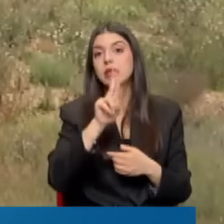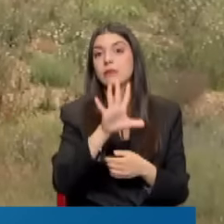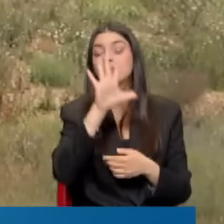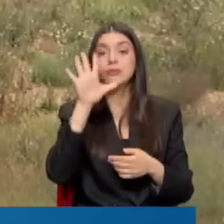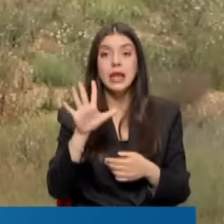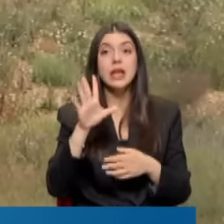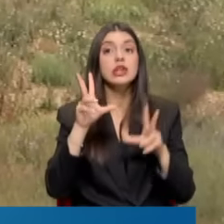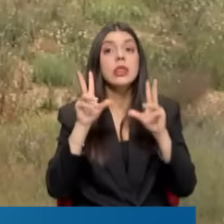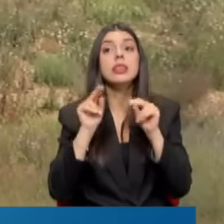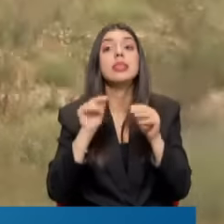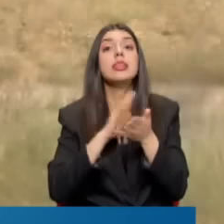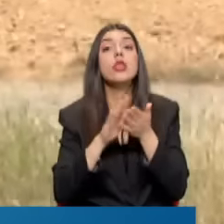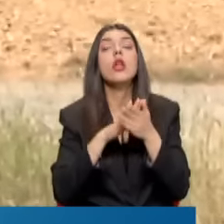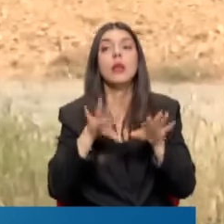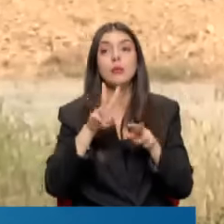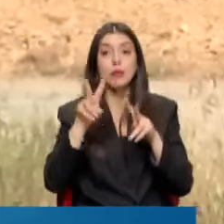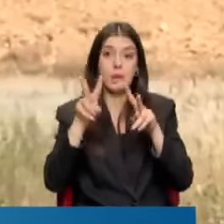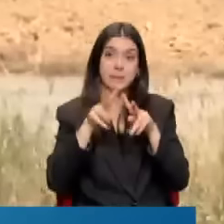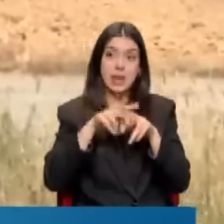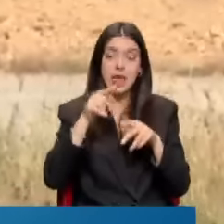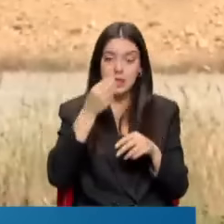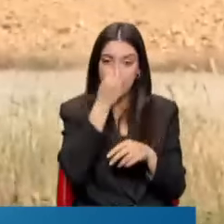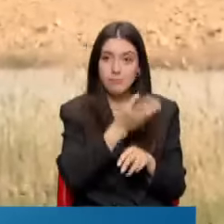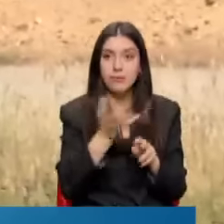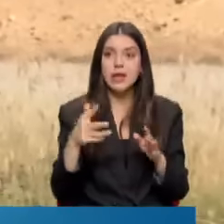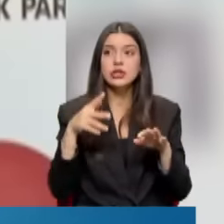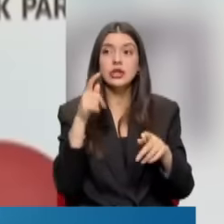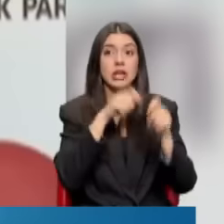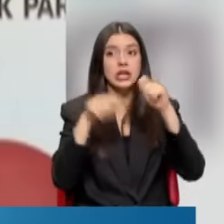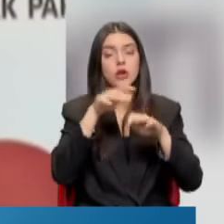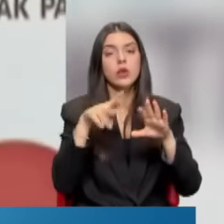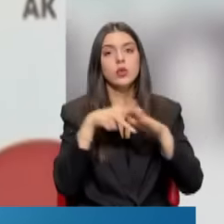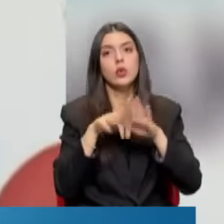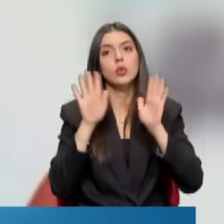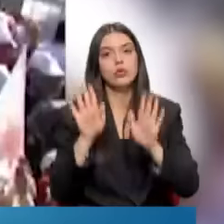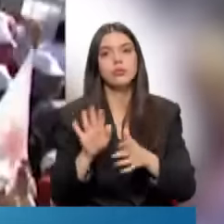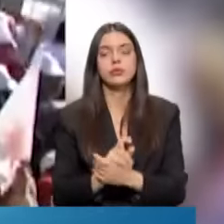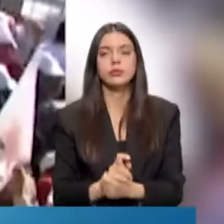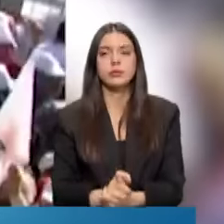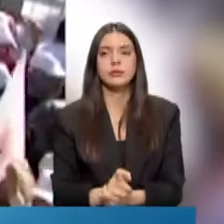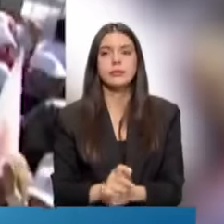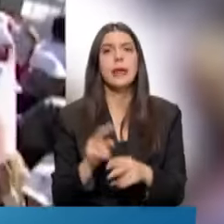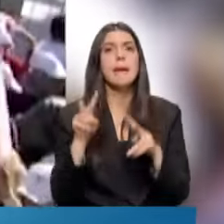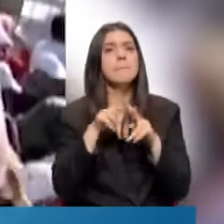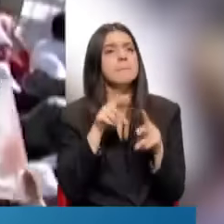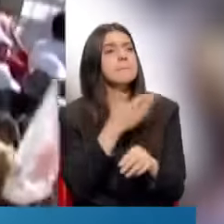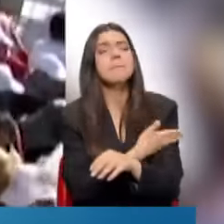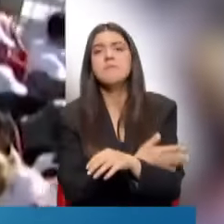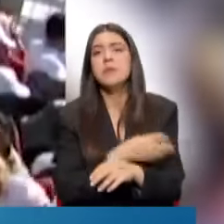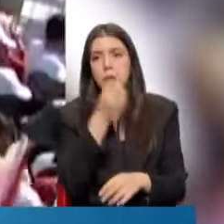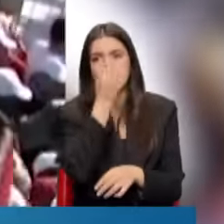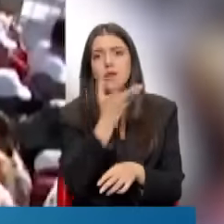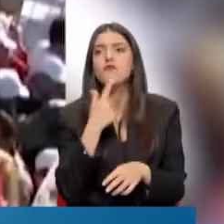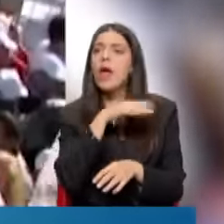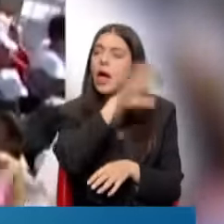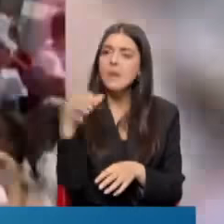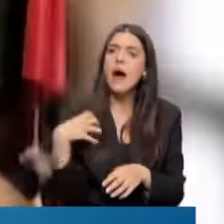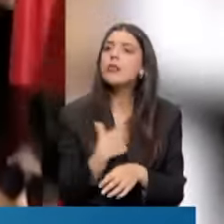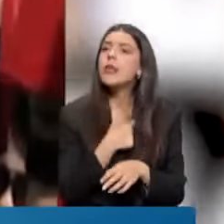Tamamlanmamış millet bahçelerinin inşaatlarının durdurulması millet bahçeleri diyor anne baba çocuklar hep